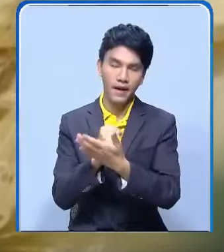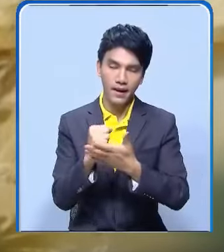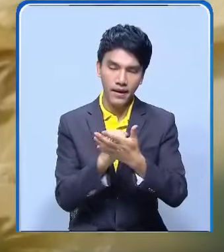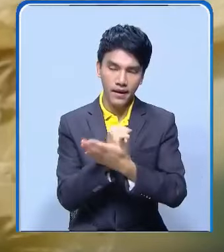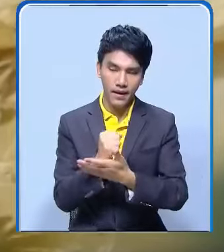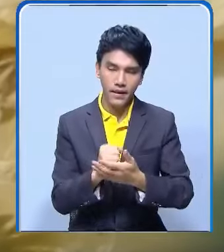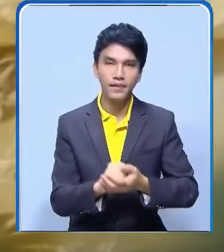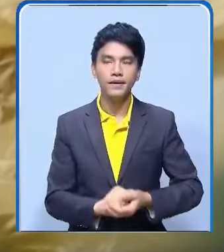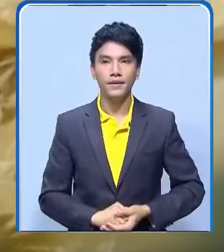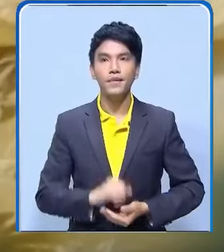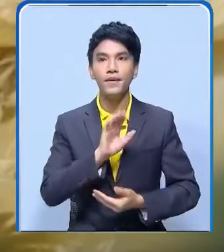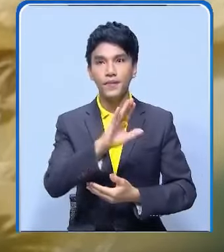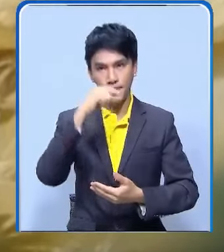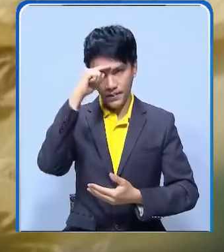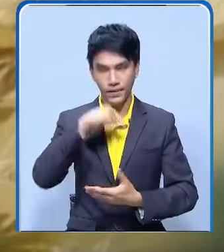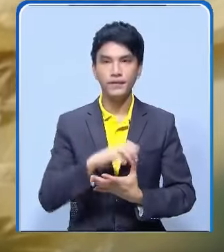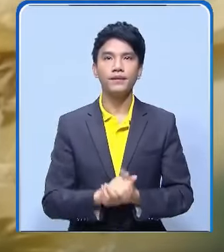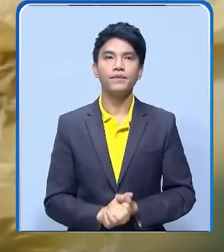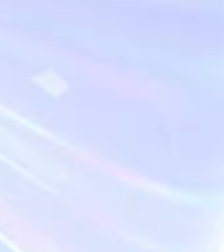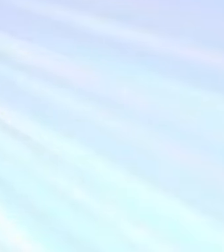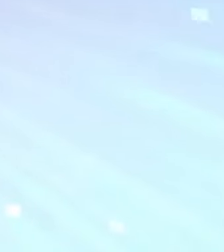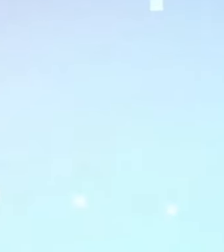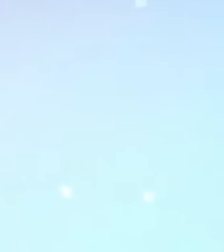ทะละเข้าสู่ชั้นในของประเทศค่ะ